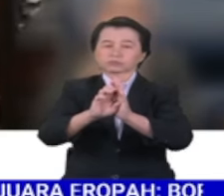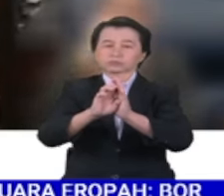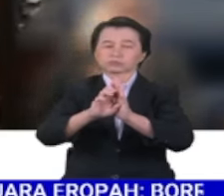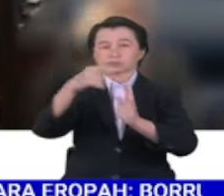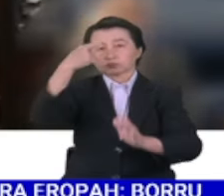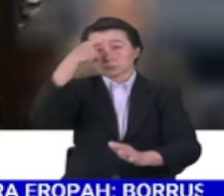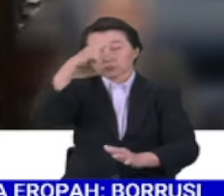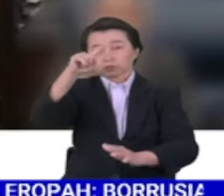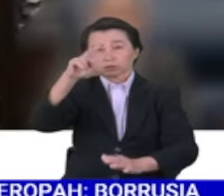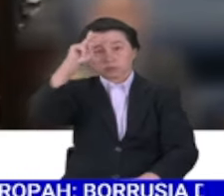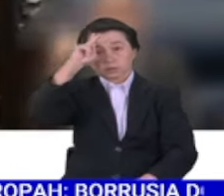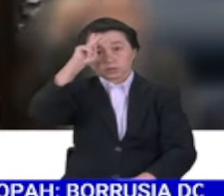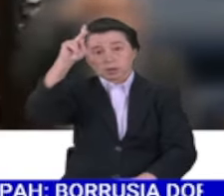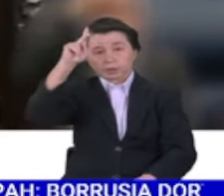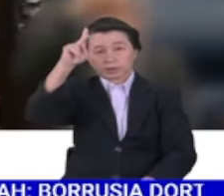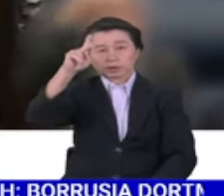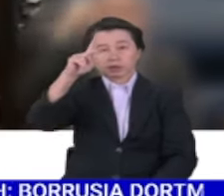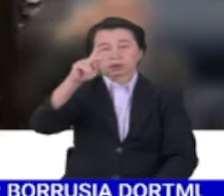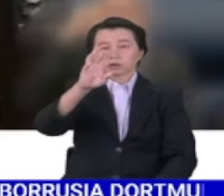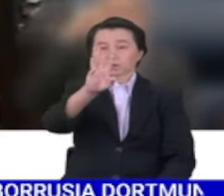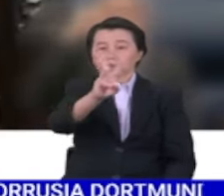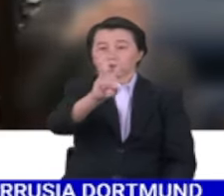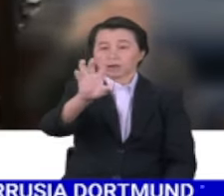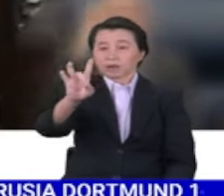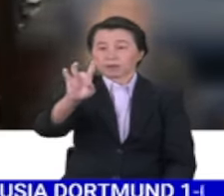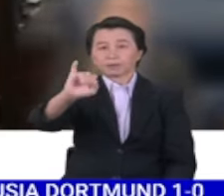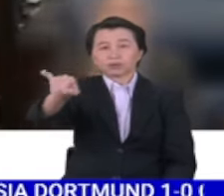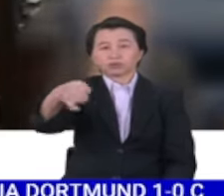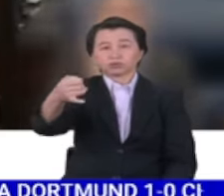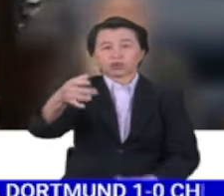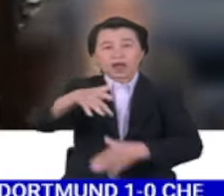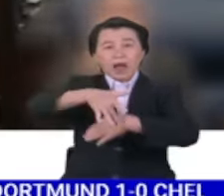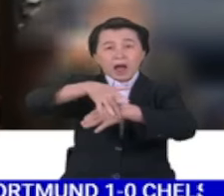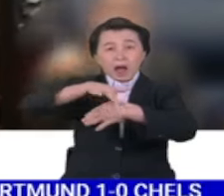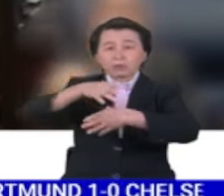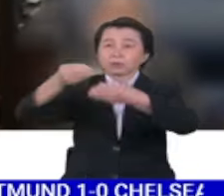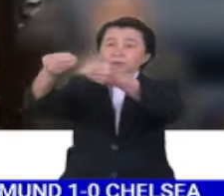untuk 68 juta